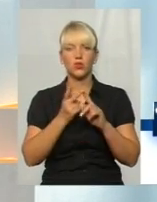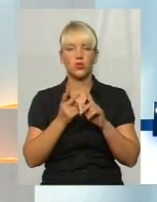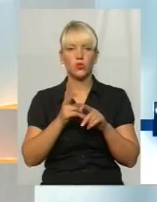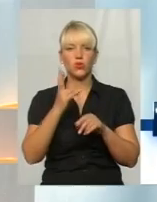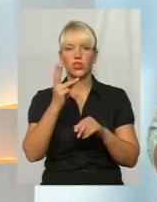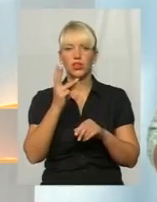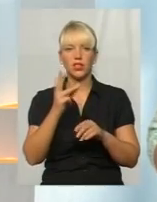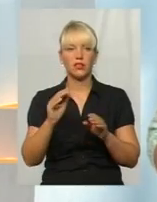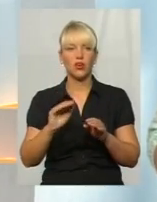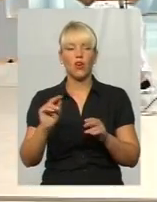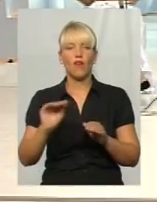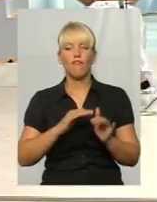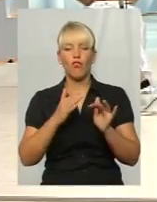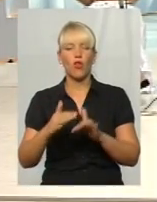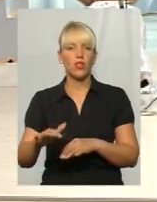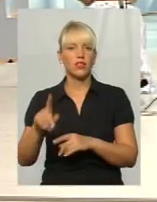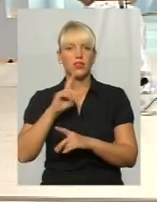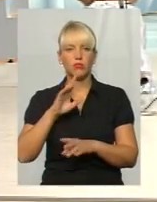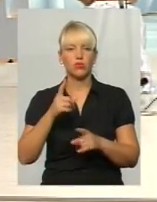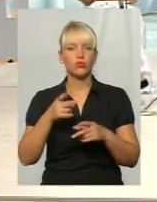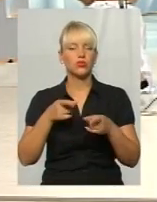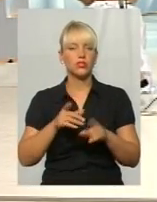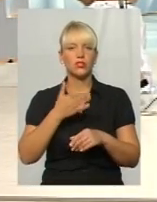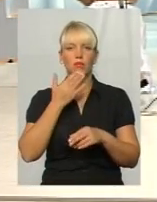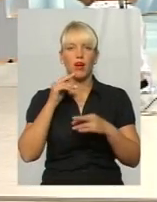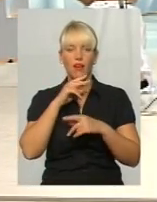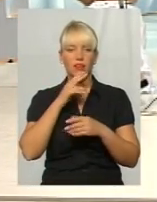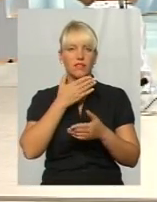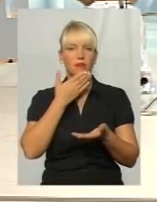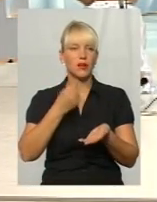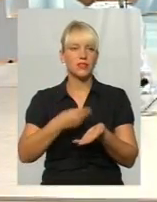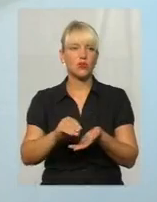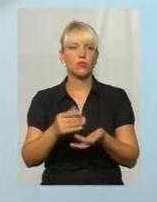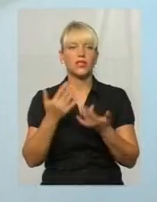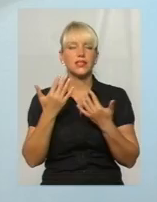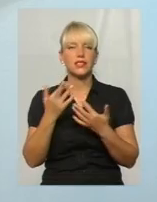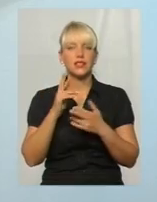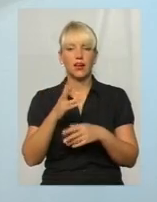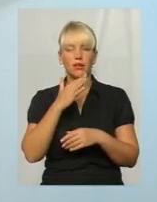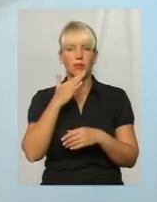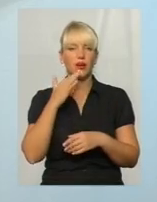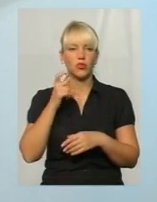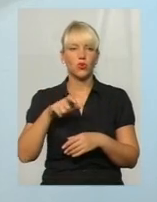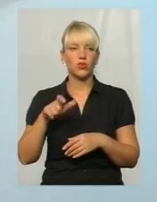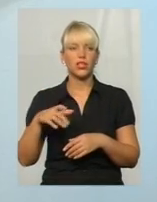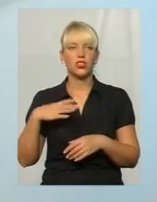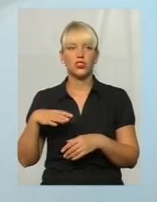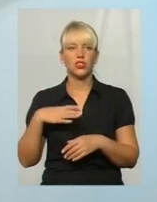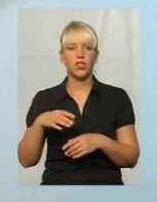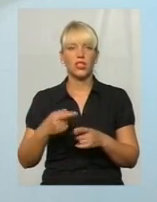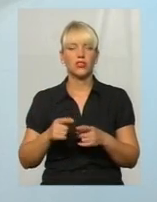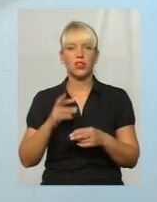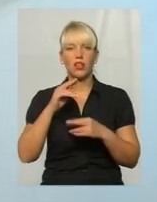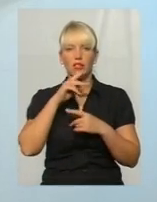волни не буде, тому що нема дійсно ліків і вони не закуплені. Як багато людей чекають на сьогодні допомоги? Ну,